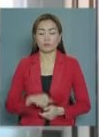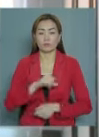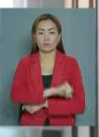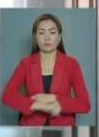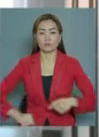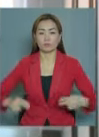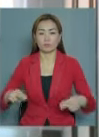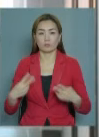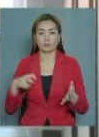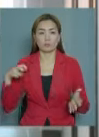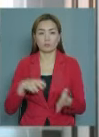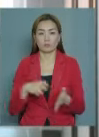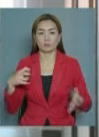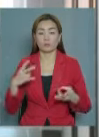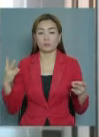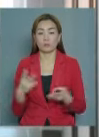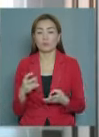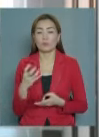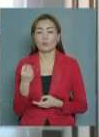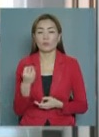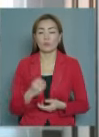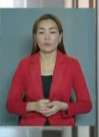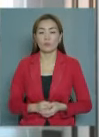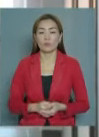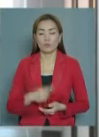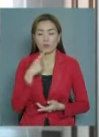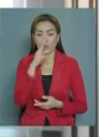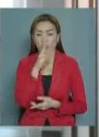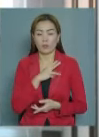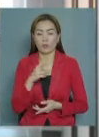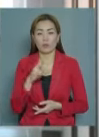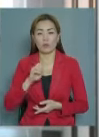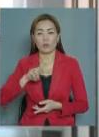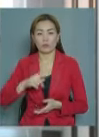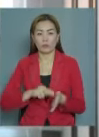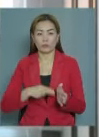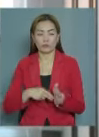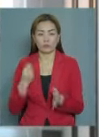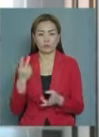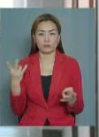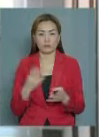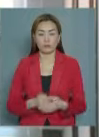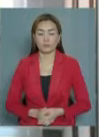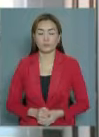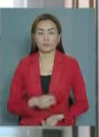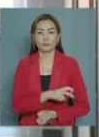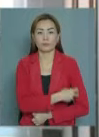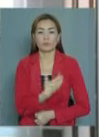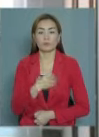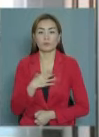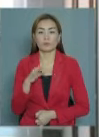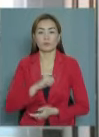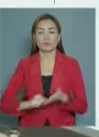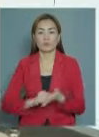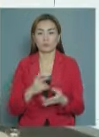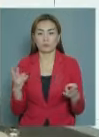өткен туралы белгісі болу керек міндетті түрде паспортында. Сонымен қатар жеке табыс салығын төлеген туралы анықтама, медициналық сақтандыру туралы